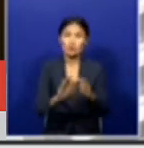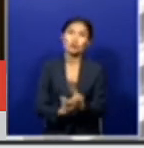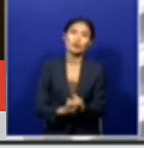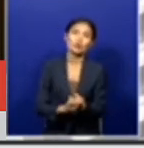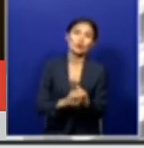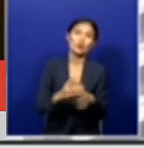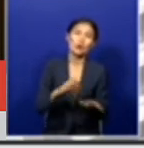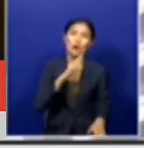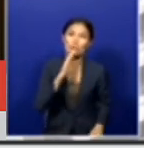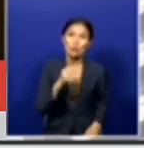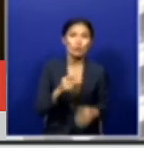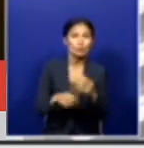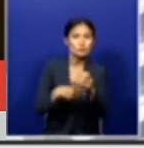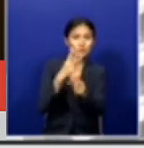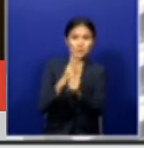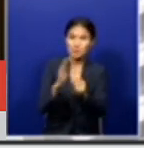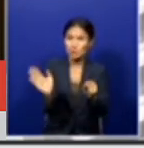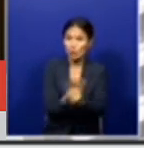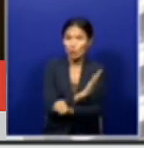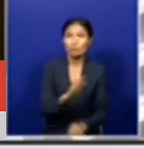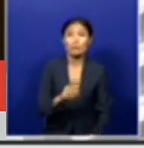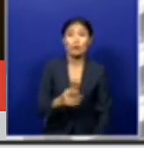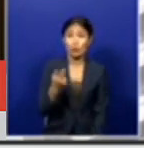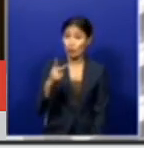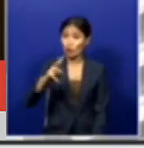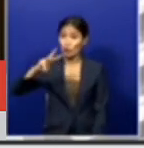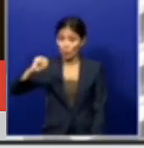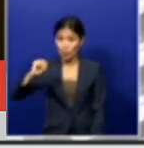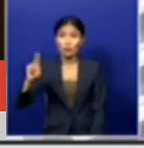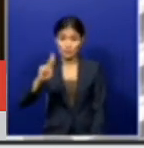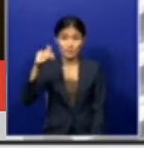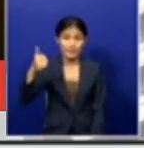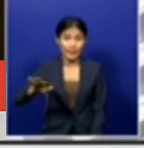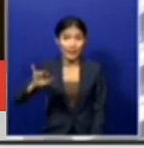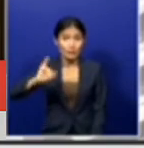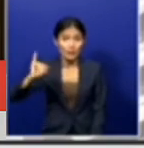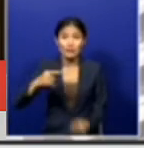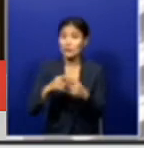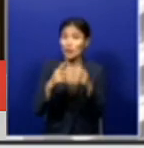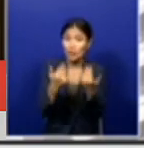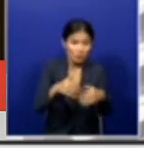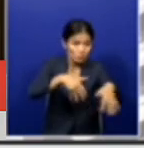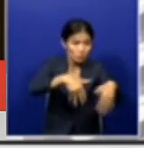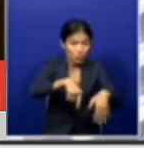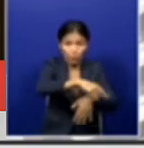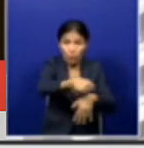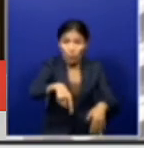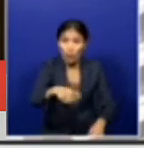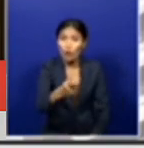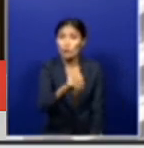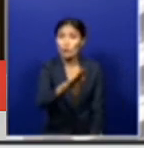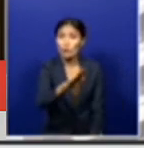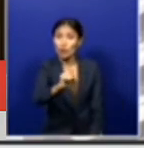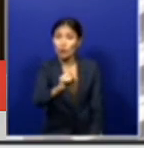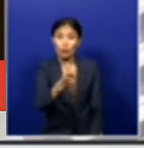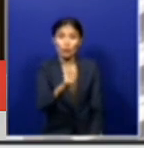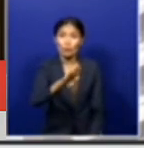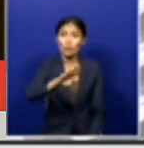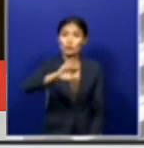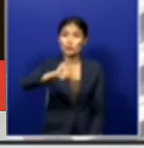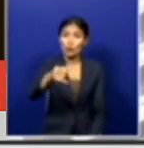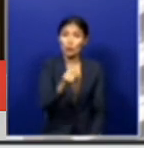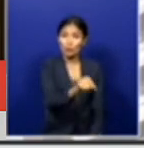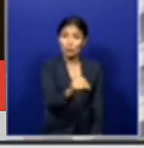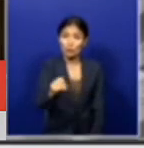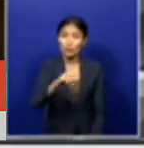ไม่ได้แต่ท้องถิ่นของเรายุคนี้แม้จะพ้นวาระตามกฎหมาย